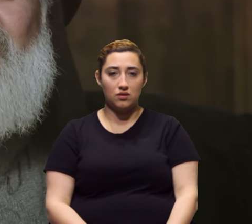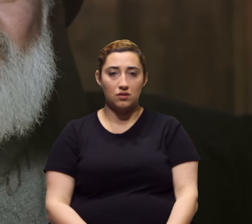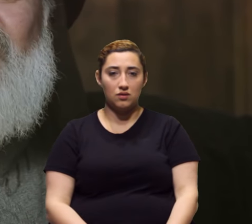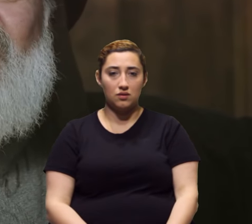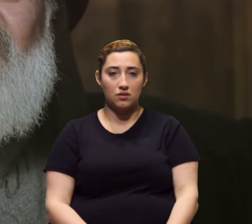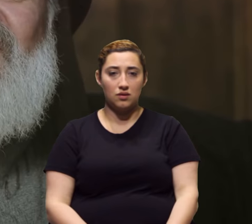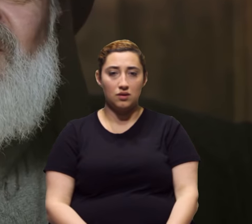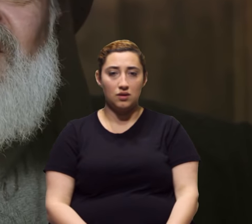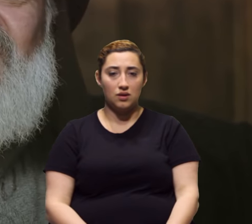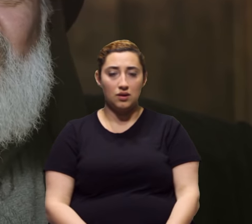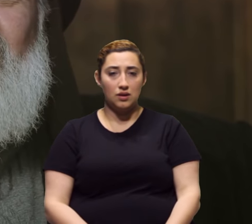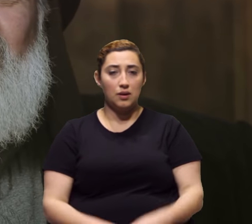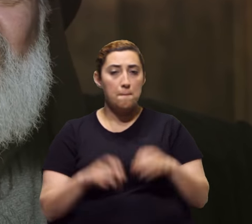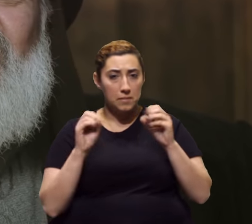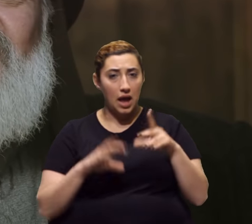Bıraktın mı?